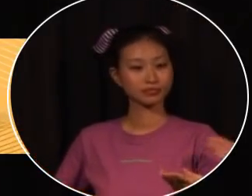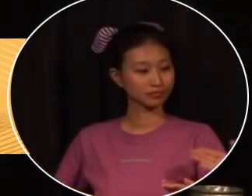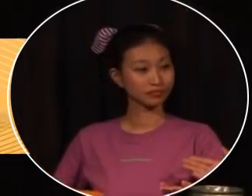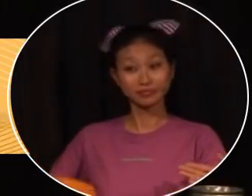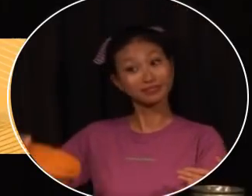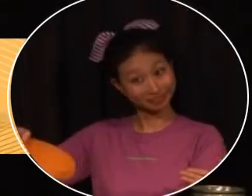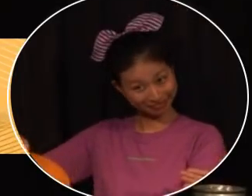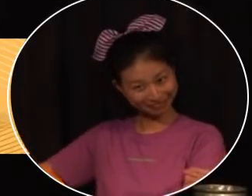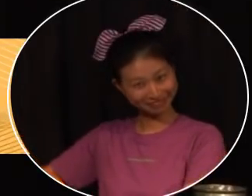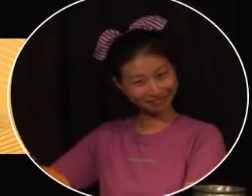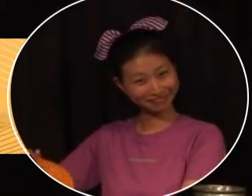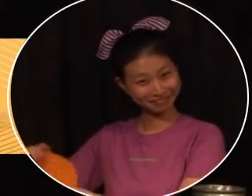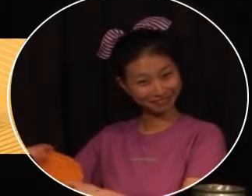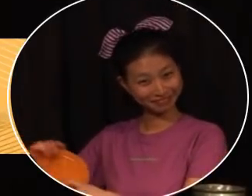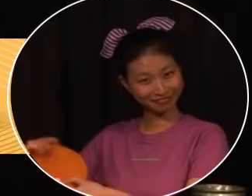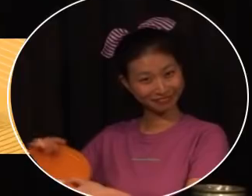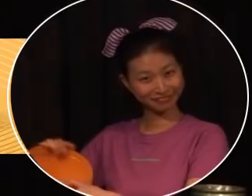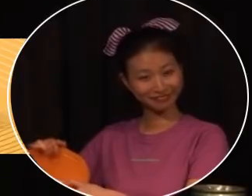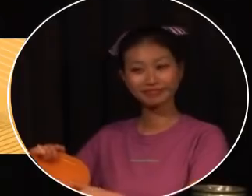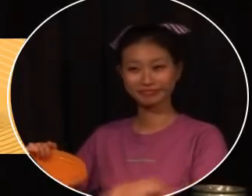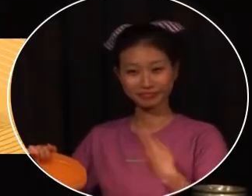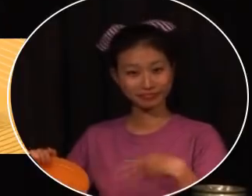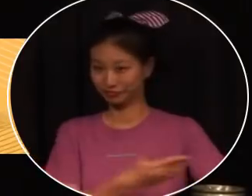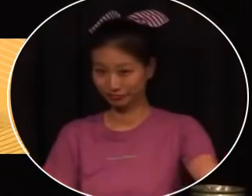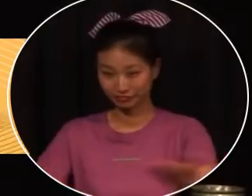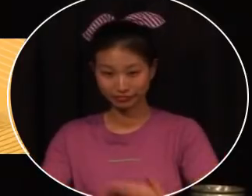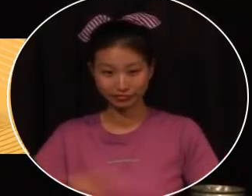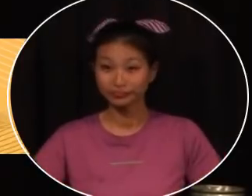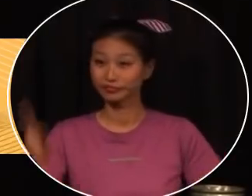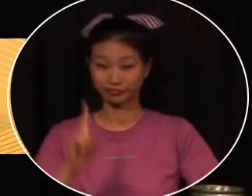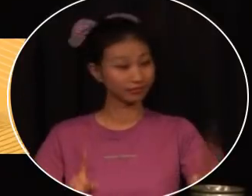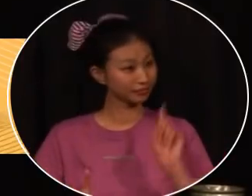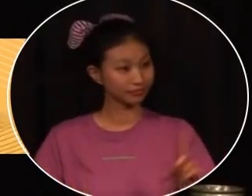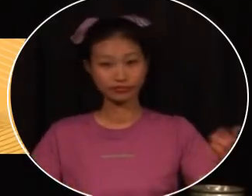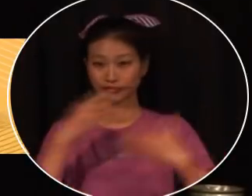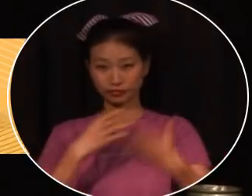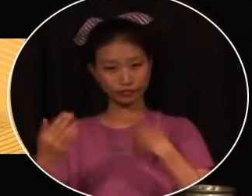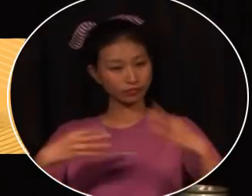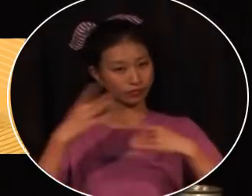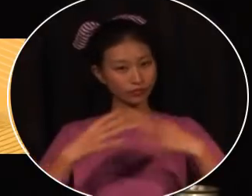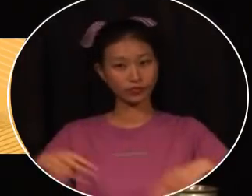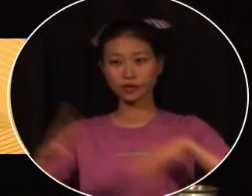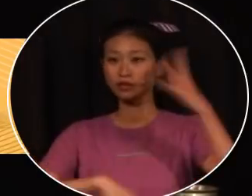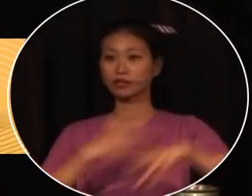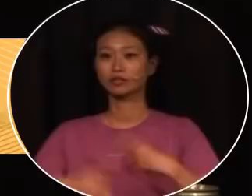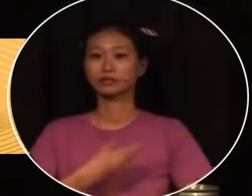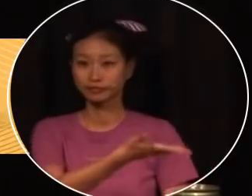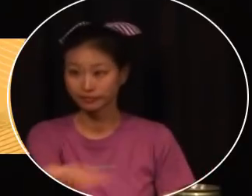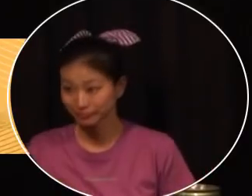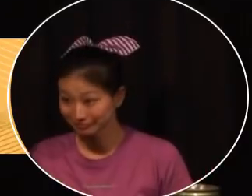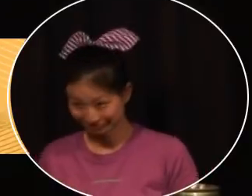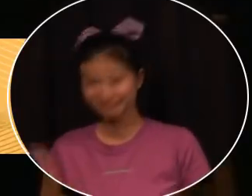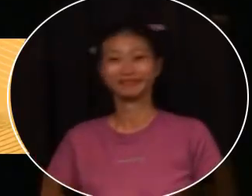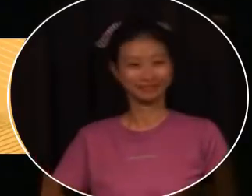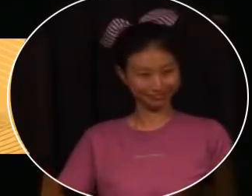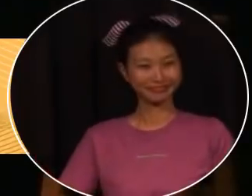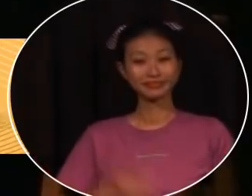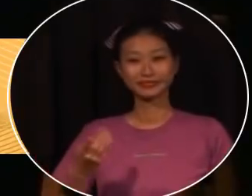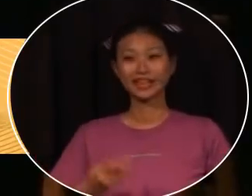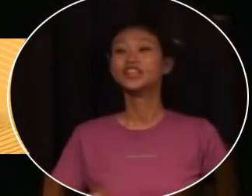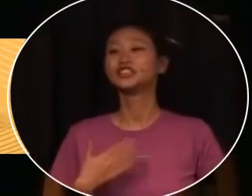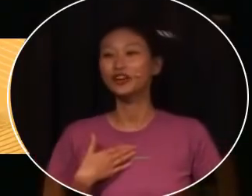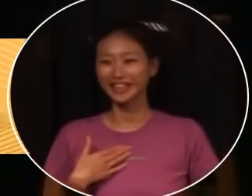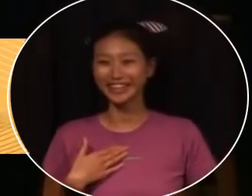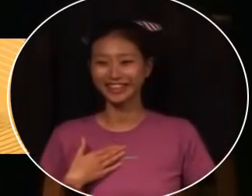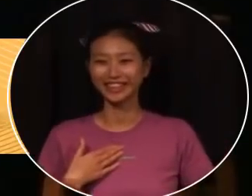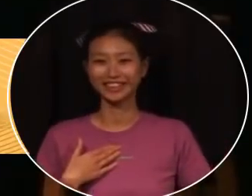嘛，对不对？小时候他打你，你长大就打他嘛，对不对？那我们要懂得教育父母嘛。 什么？你要去拍